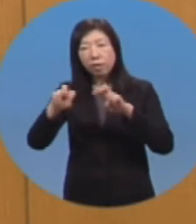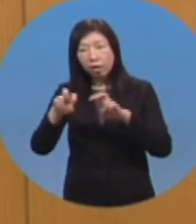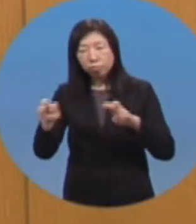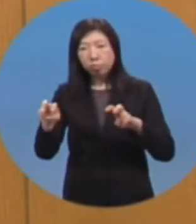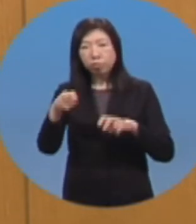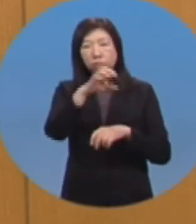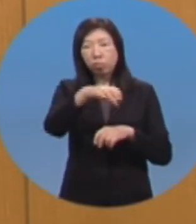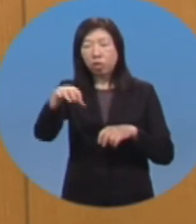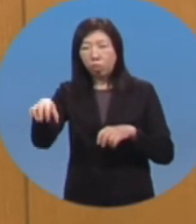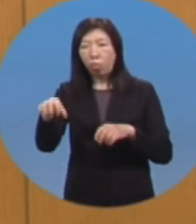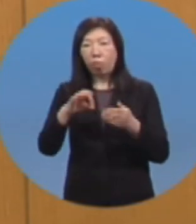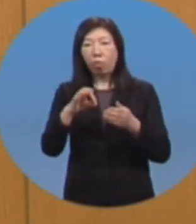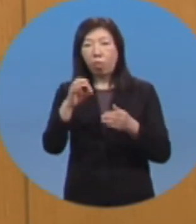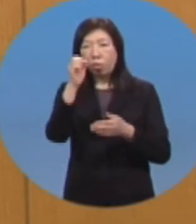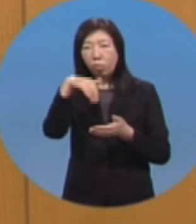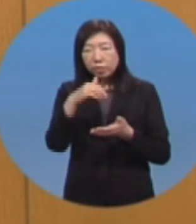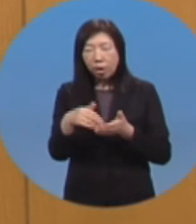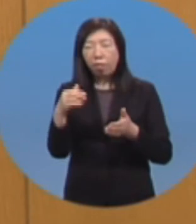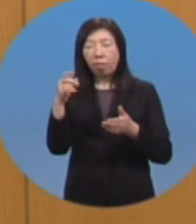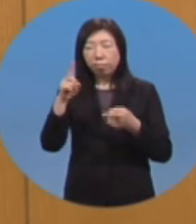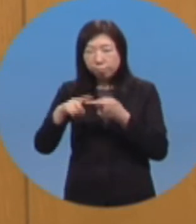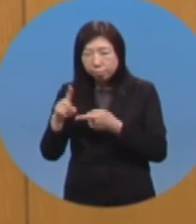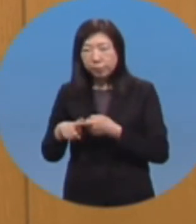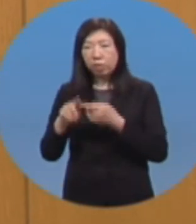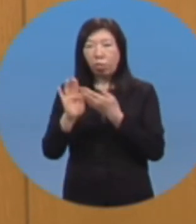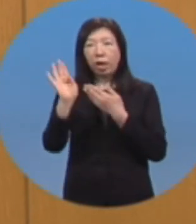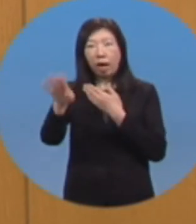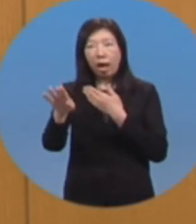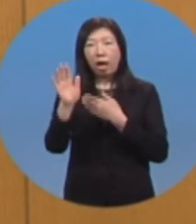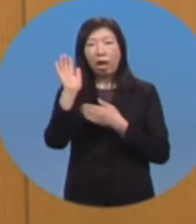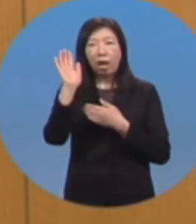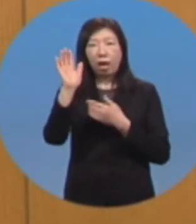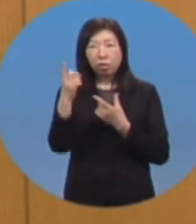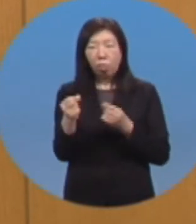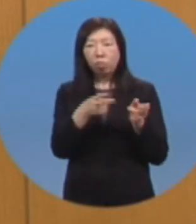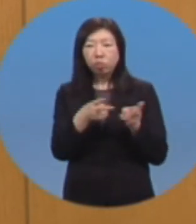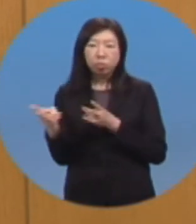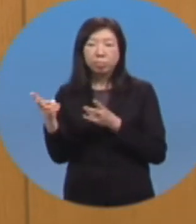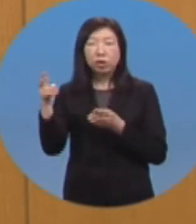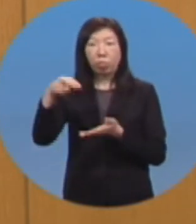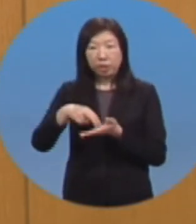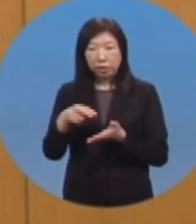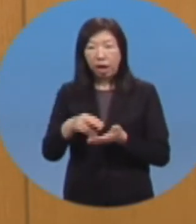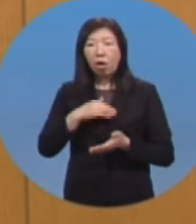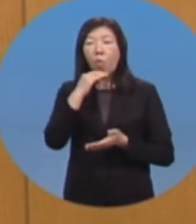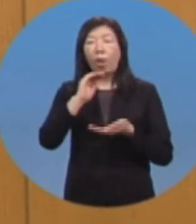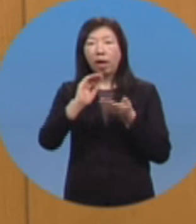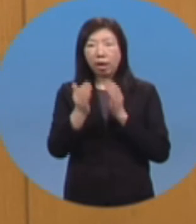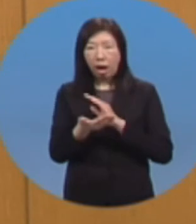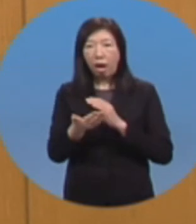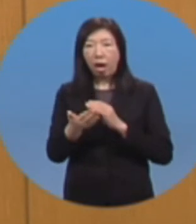した各分野の投資を着実に行うとともに、これからの将来の備えとしてですね、高齢化でありますと